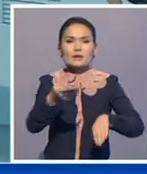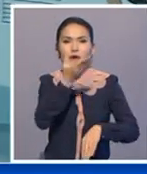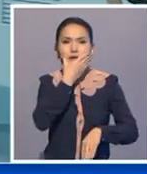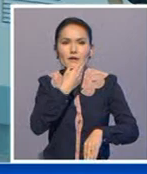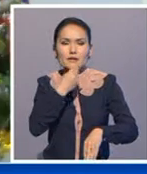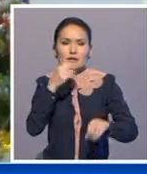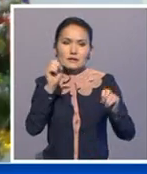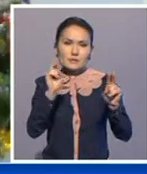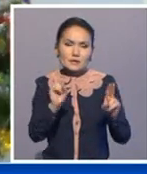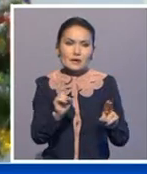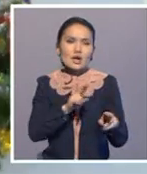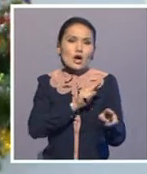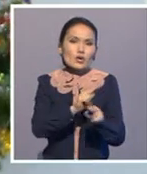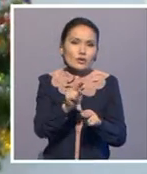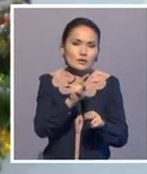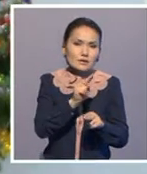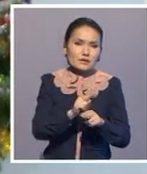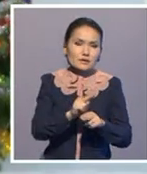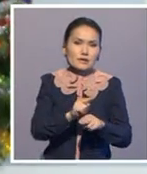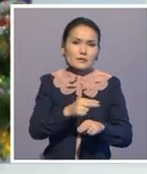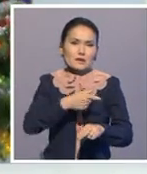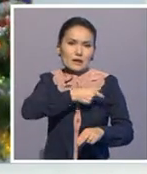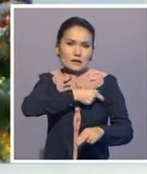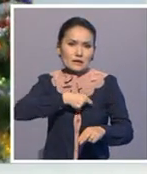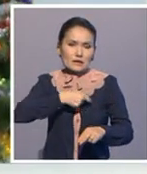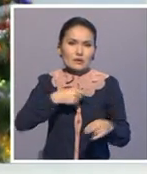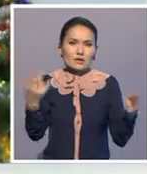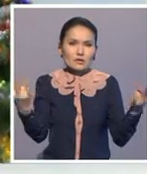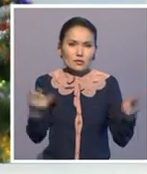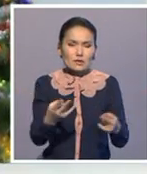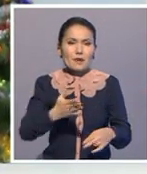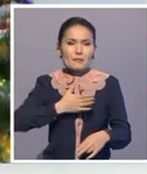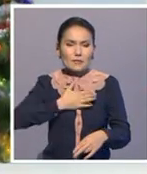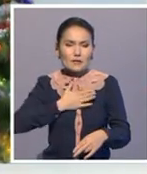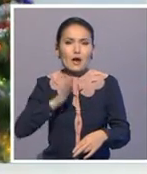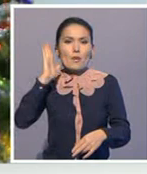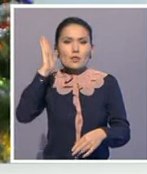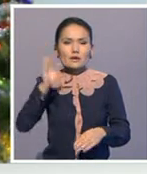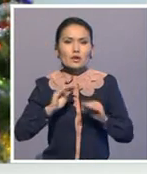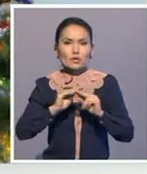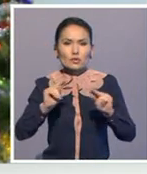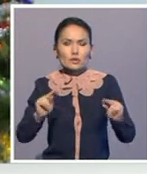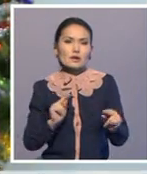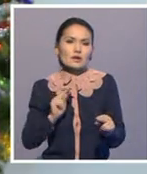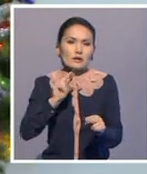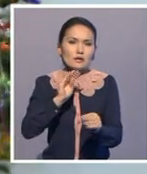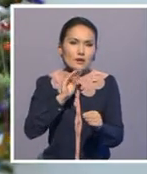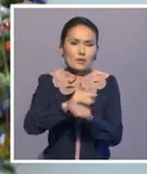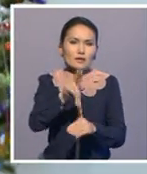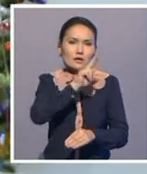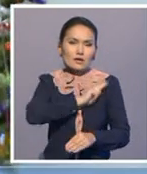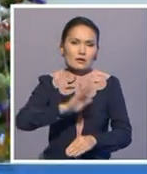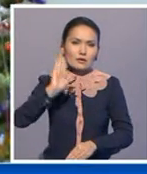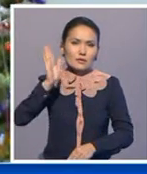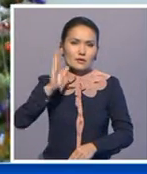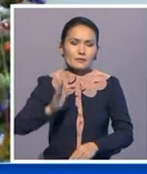арасынан тренерлер керек бізге, жаңа тренерлер керек. Енді соны алдағы уақытта сонымен жұмыс істейміз, дайындап, іздеп,